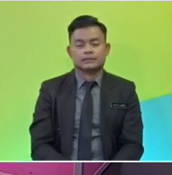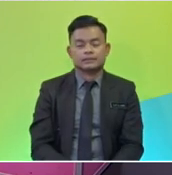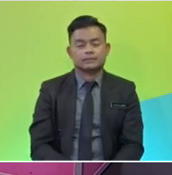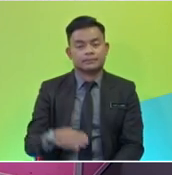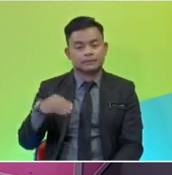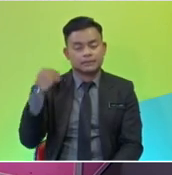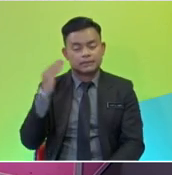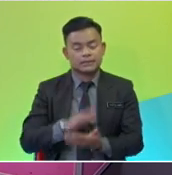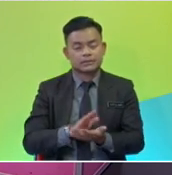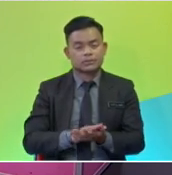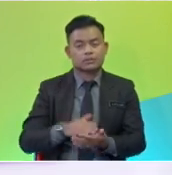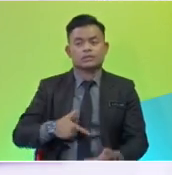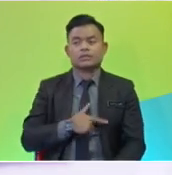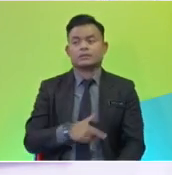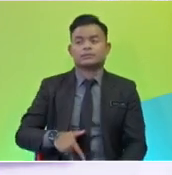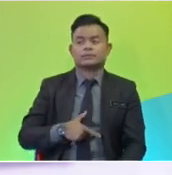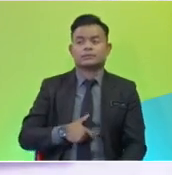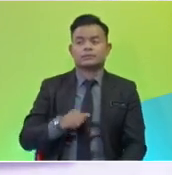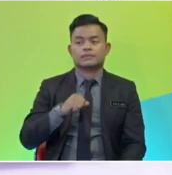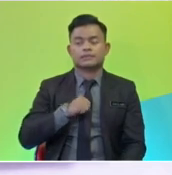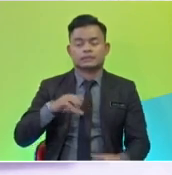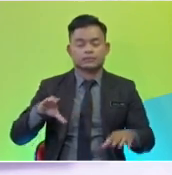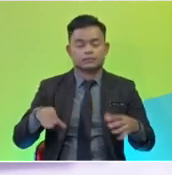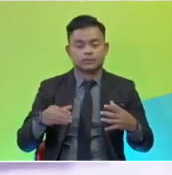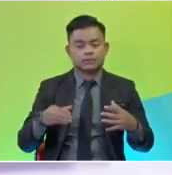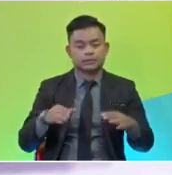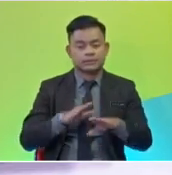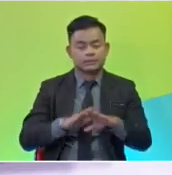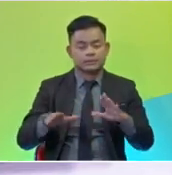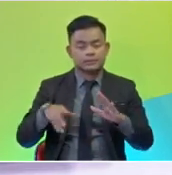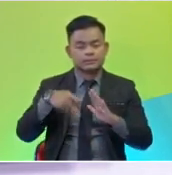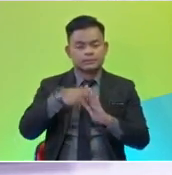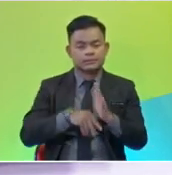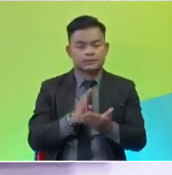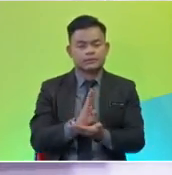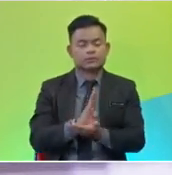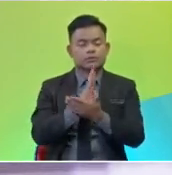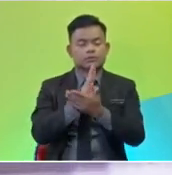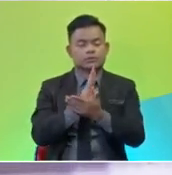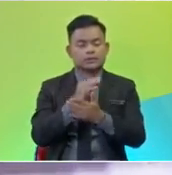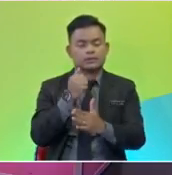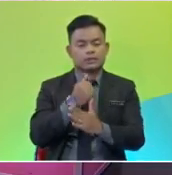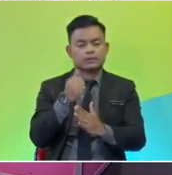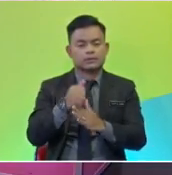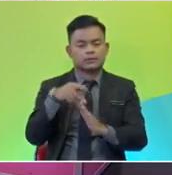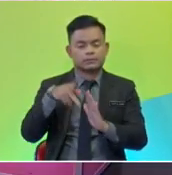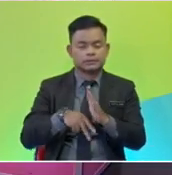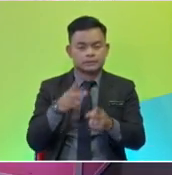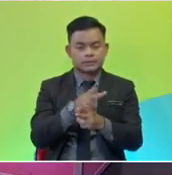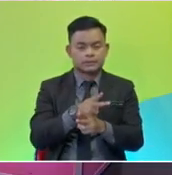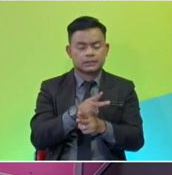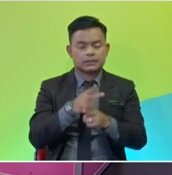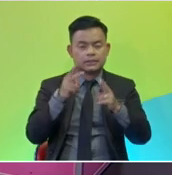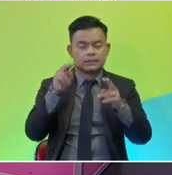Oke sendiri buat tanpa pertolongan ataupun pengawasan orang yang lebih dewasa jadi semua itu